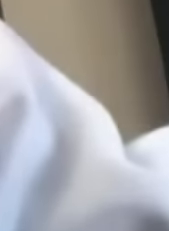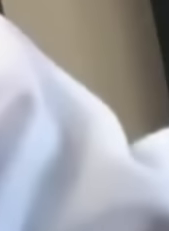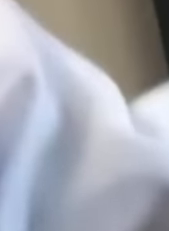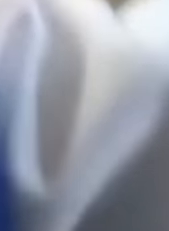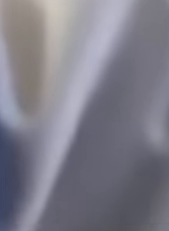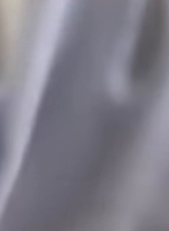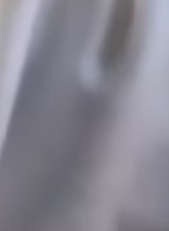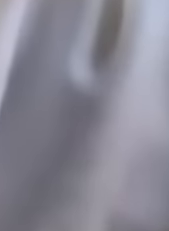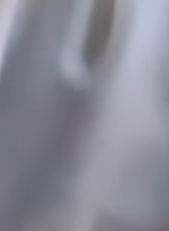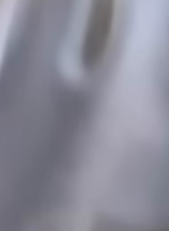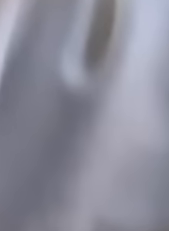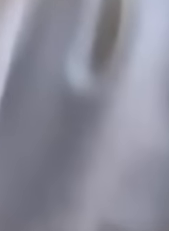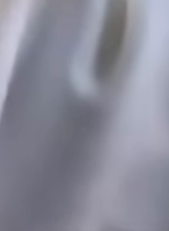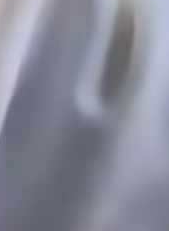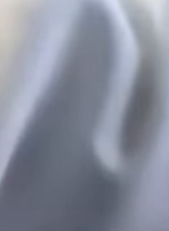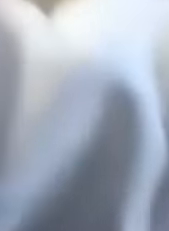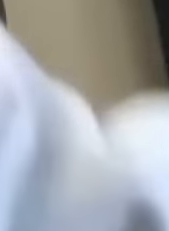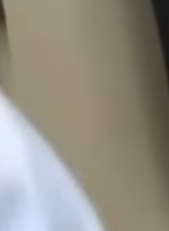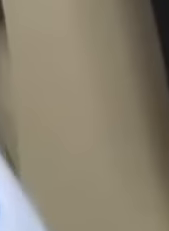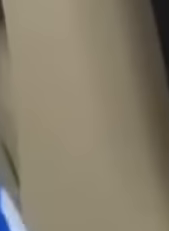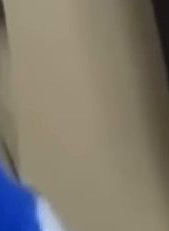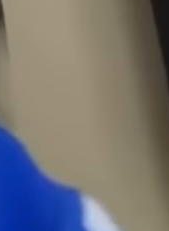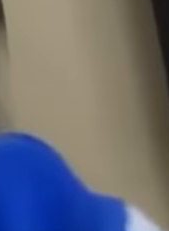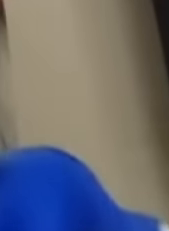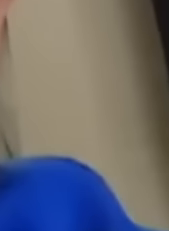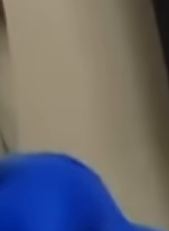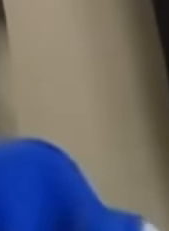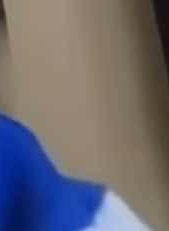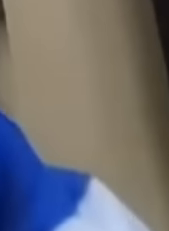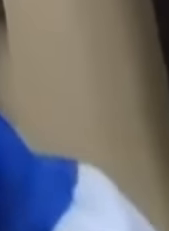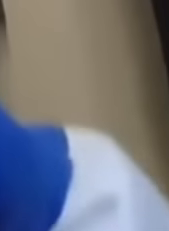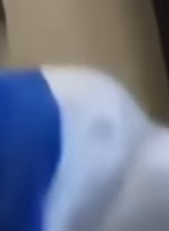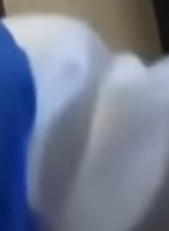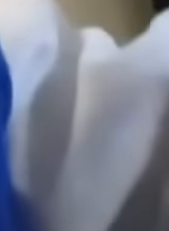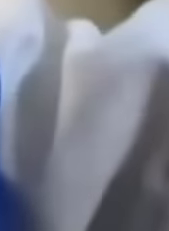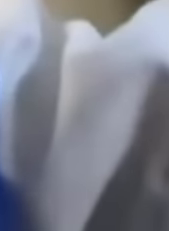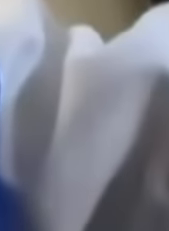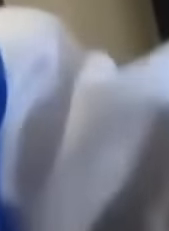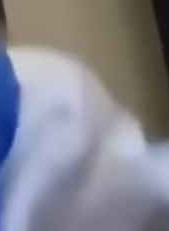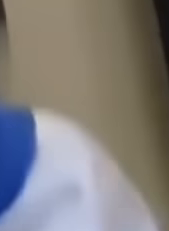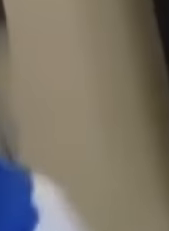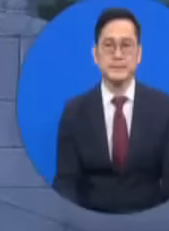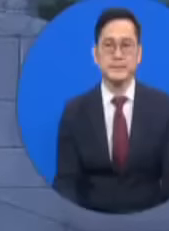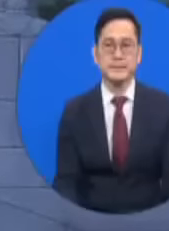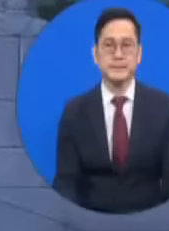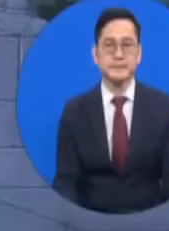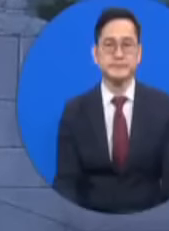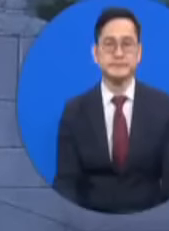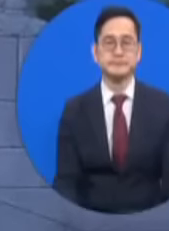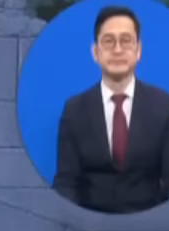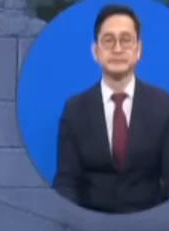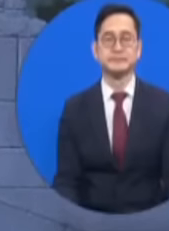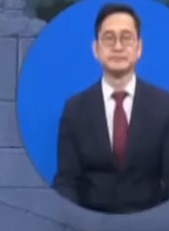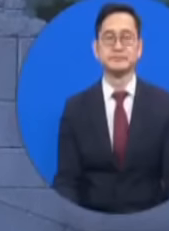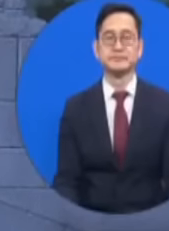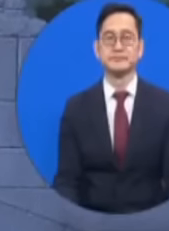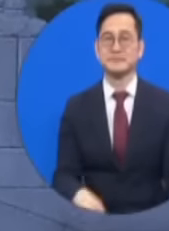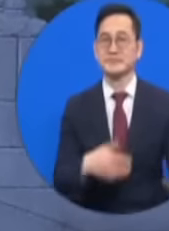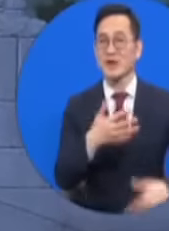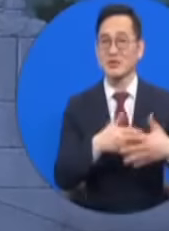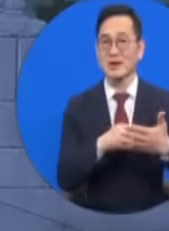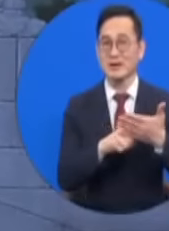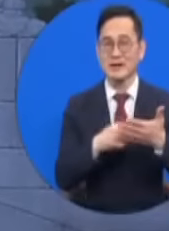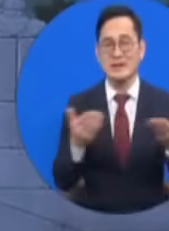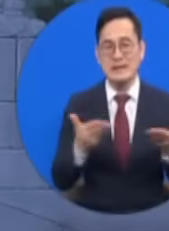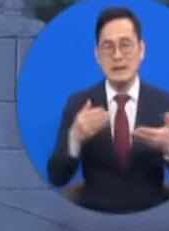잘 부탁합니다. 이 영상에